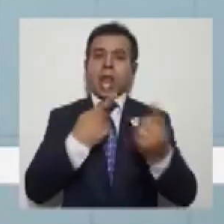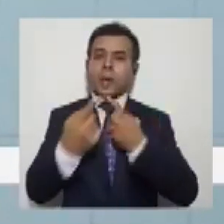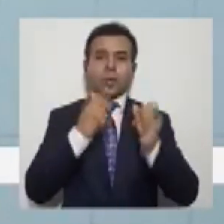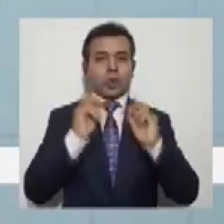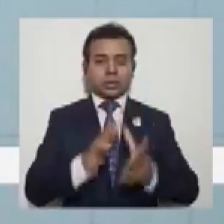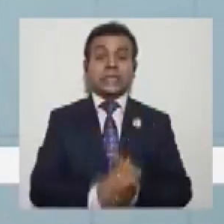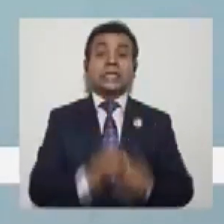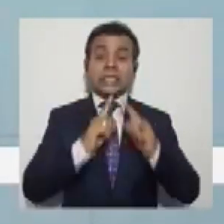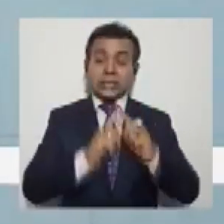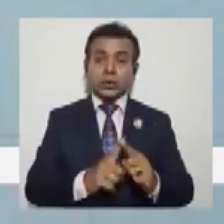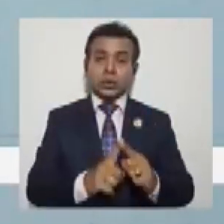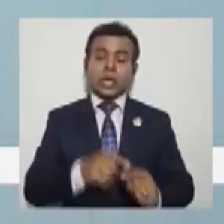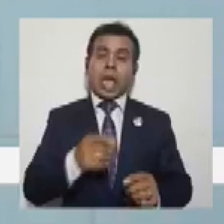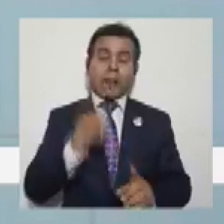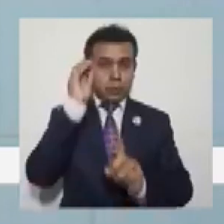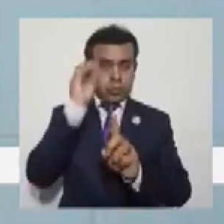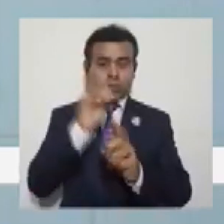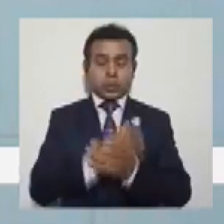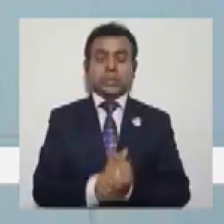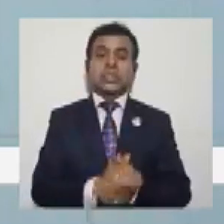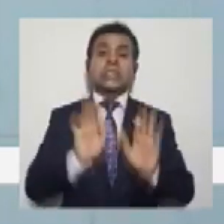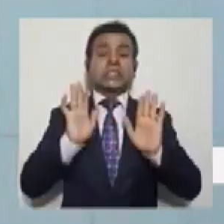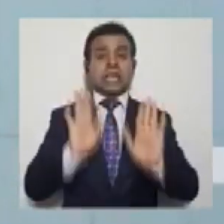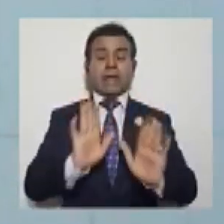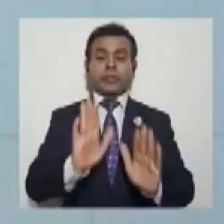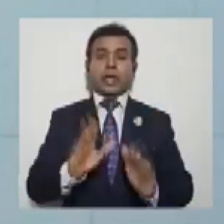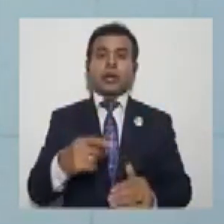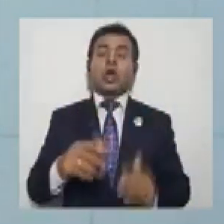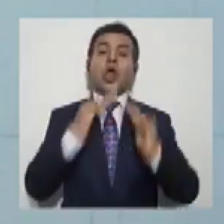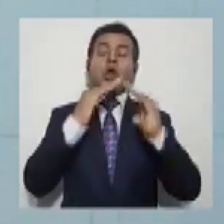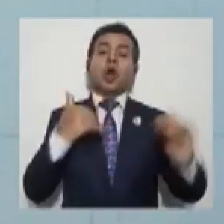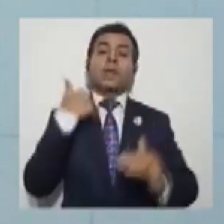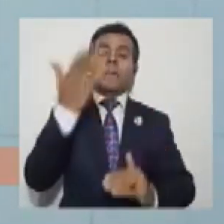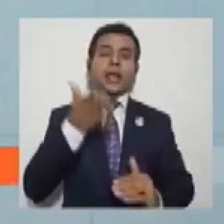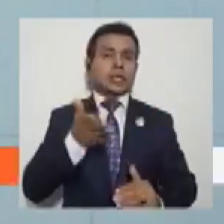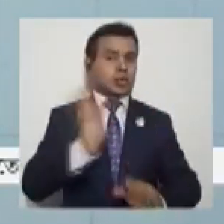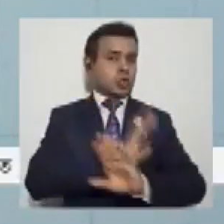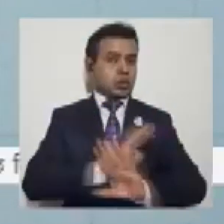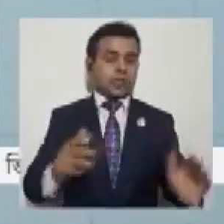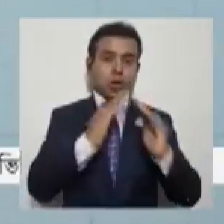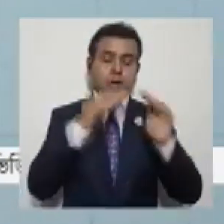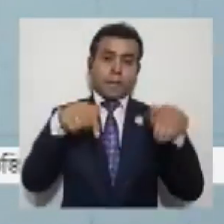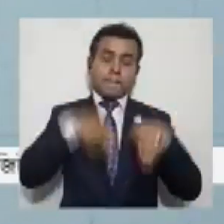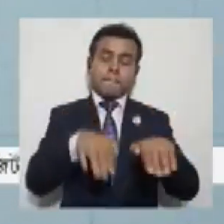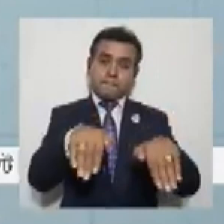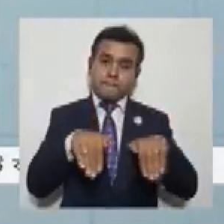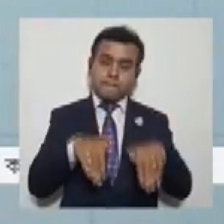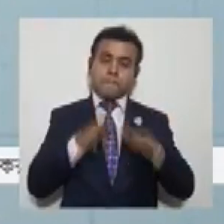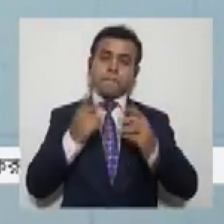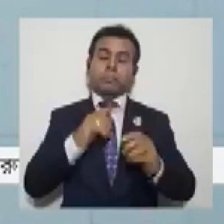না যেতে এবং ঘরেই থাকতে। আমাদের প্রাতিষ্ঠানিক কোয়ারেন্টাইনে আছেন